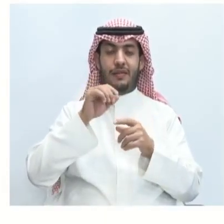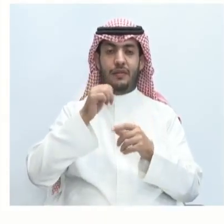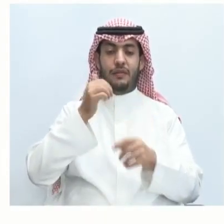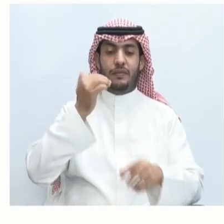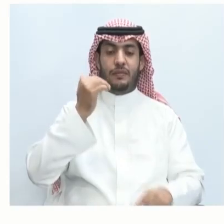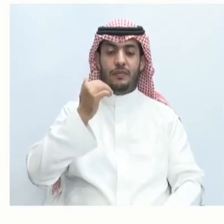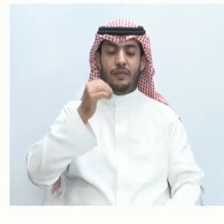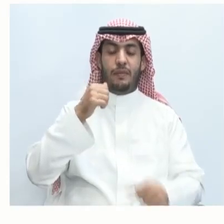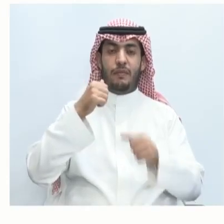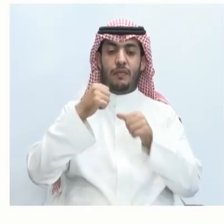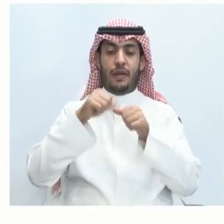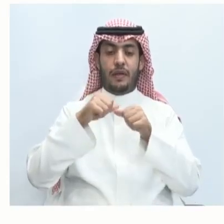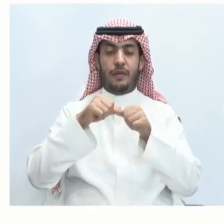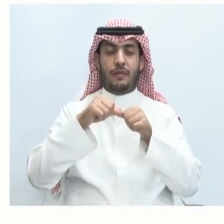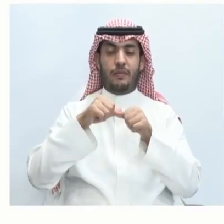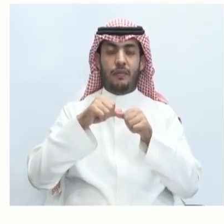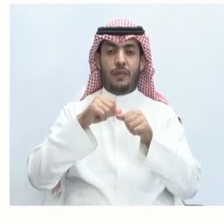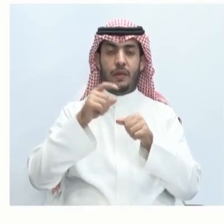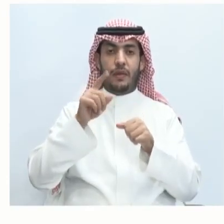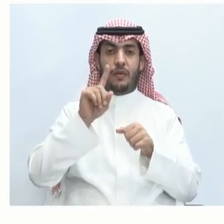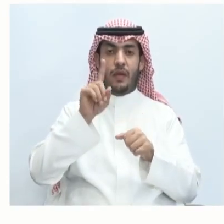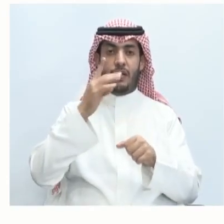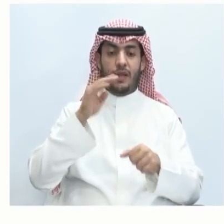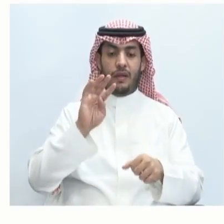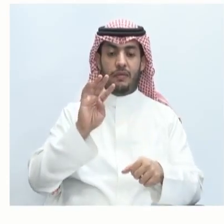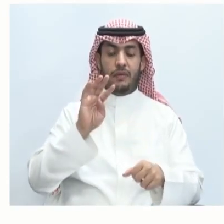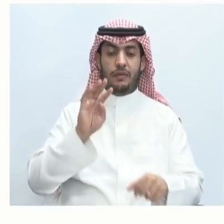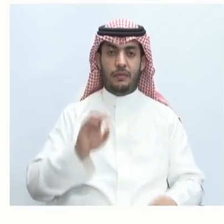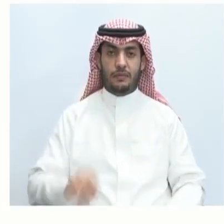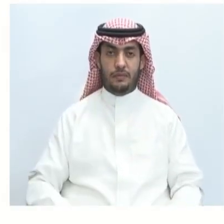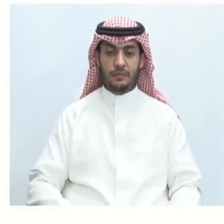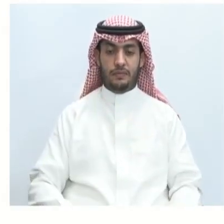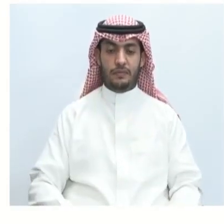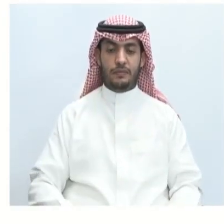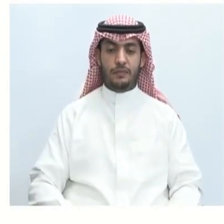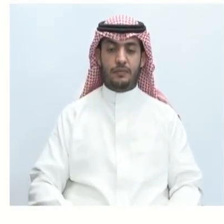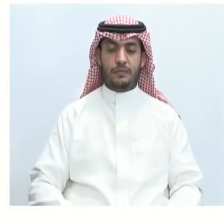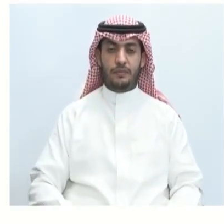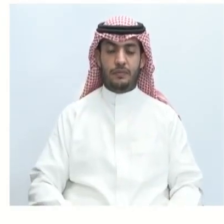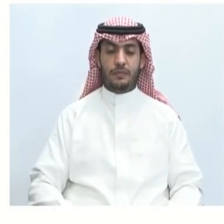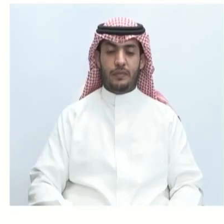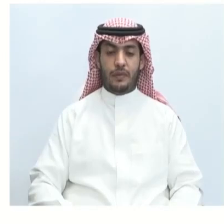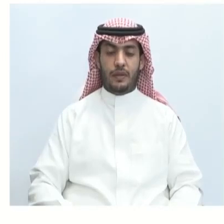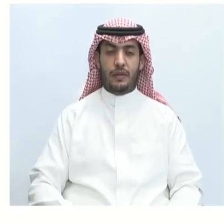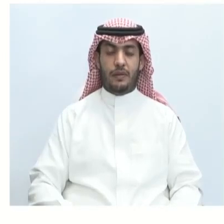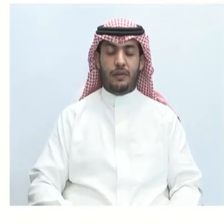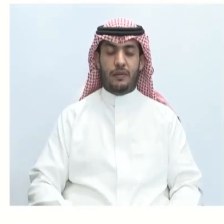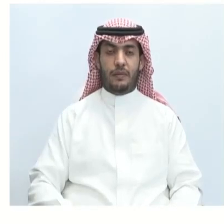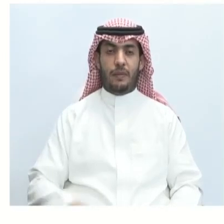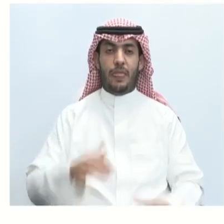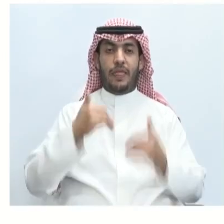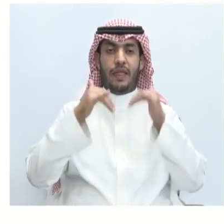طيب يا ابنائي كم يتبقى يتبقى ربعا واحدا وهو ناتج الطرح بارك الله فيكم